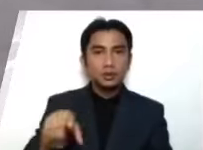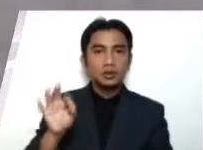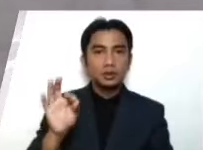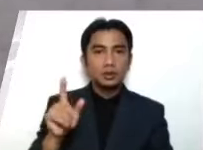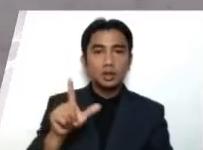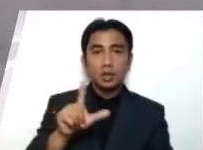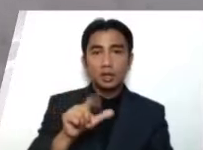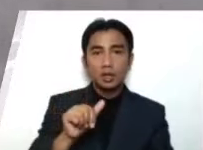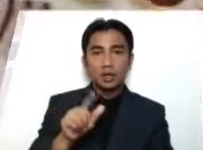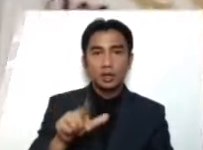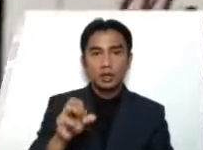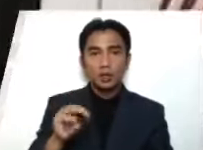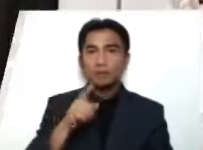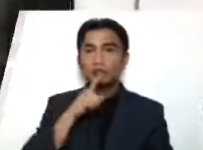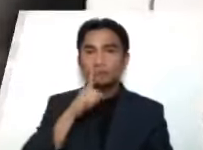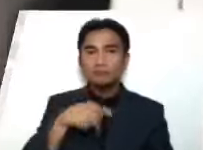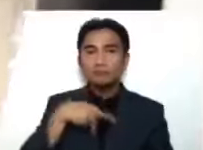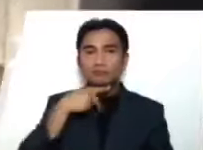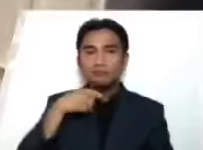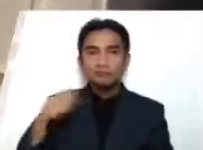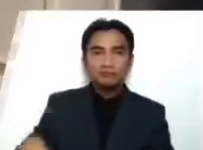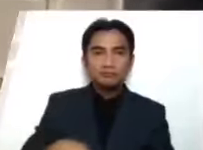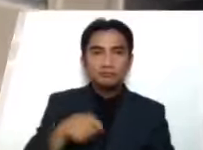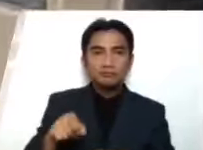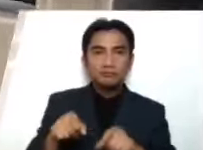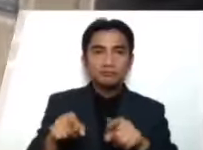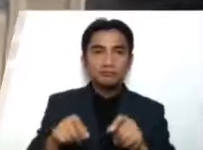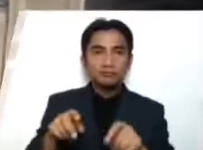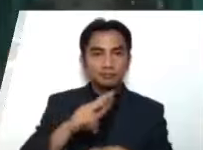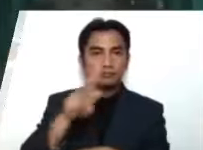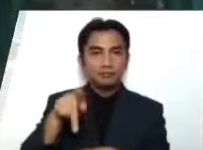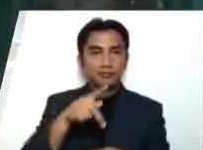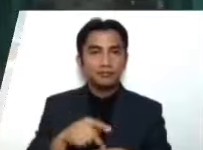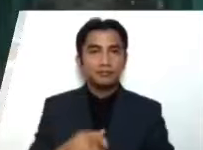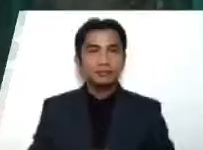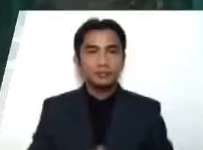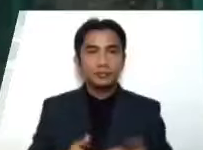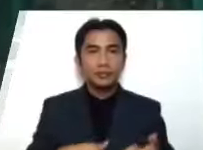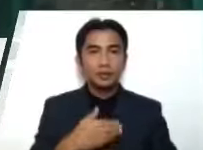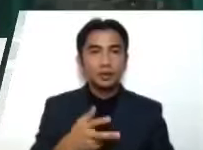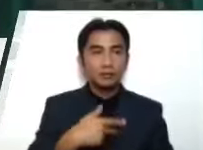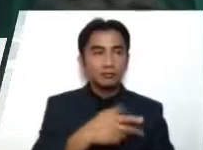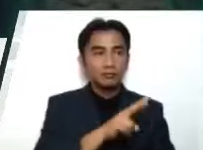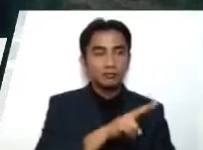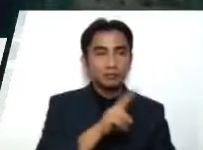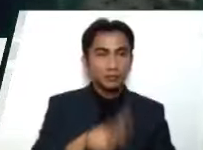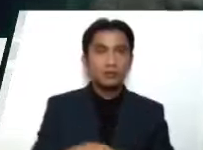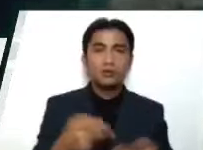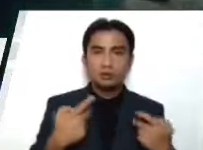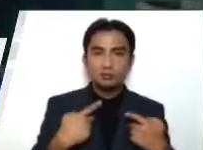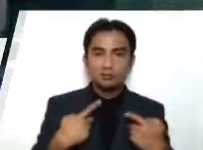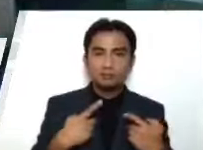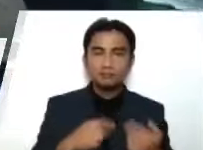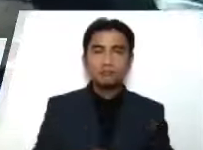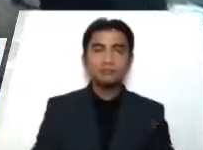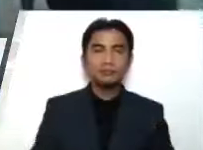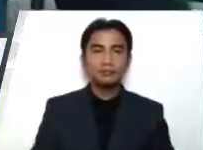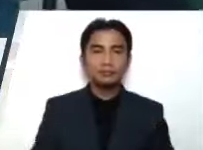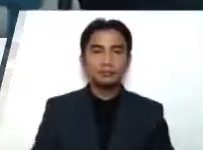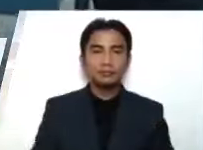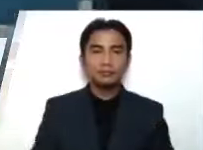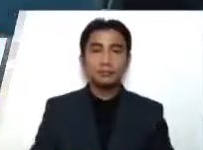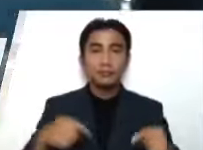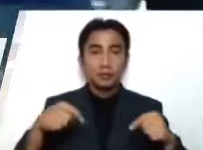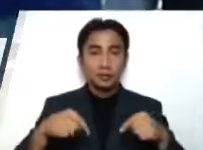of the Philippines. Mayroon din sa Valenzuela. Itong inspection site dito sa Malanday, Valenzuela, ang